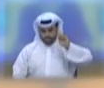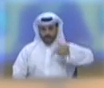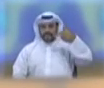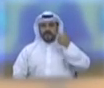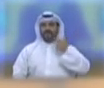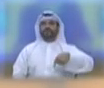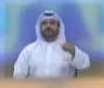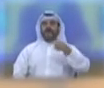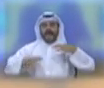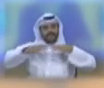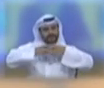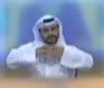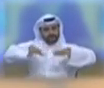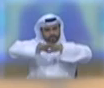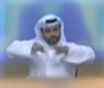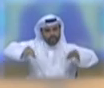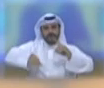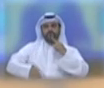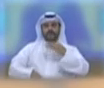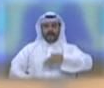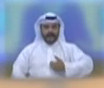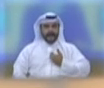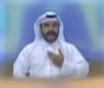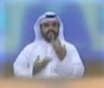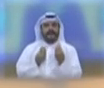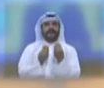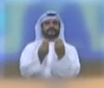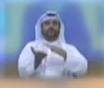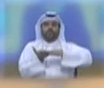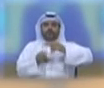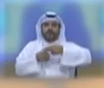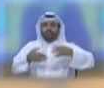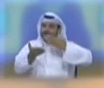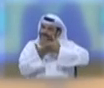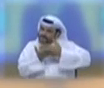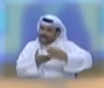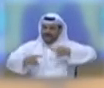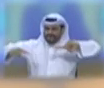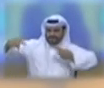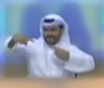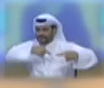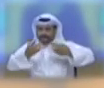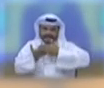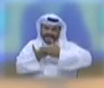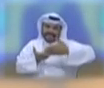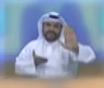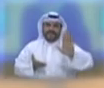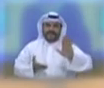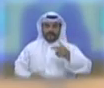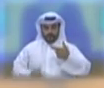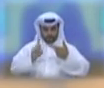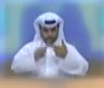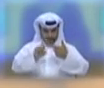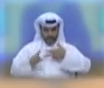يخدم المصالح العليا للبلاد ويرسخ قيم الولاء والانتماء الوطني ونبذ الكراهية والغلو والتطرف. وقال وكيل